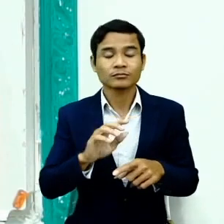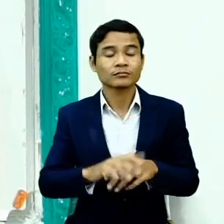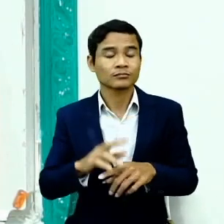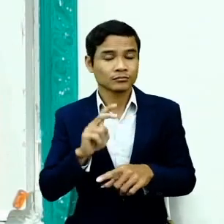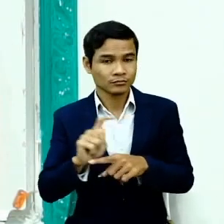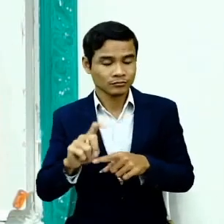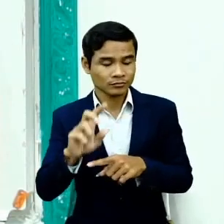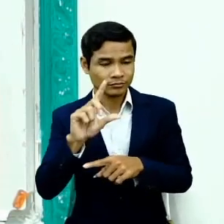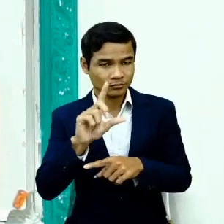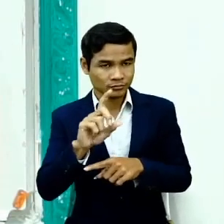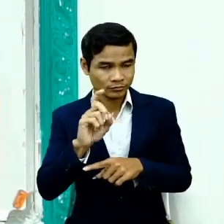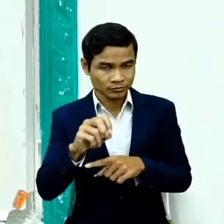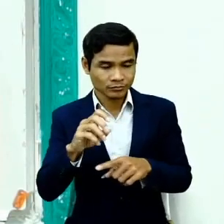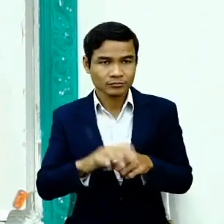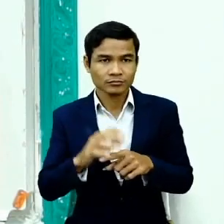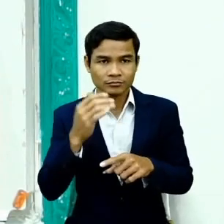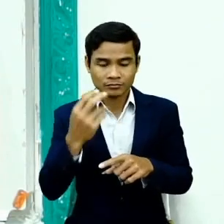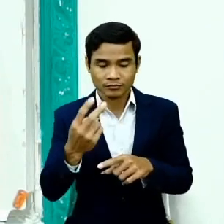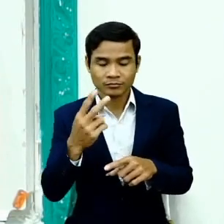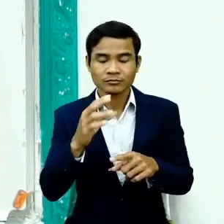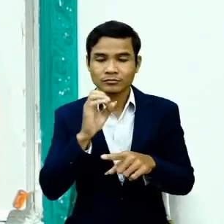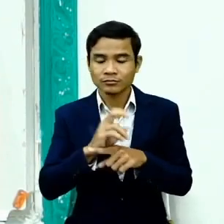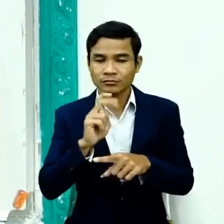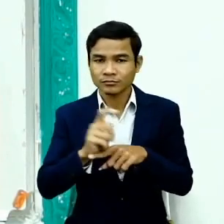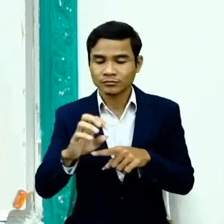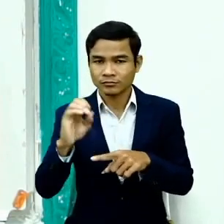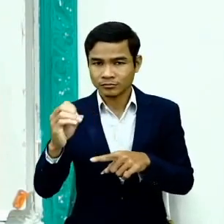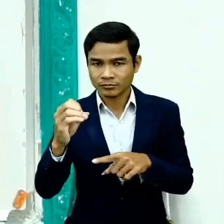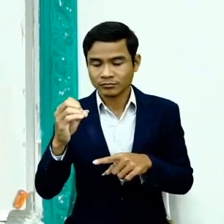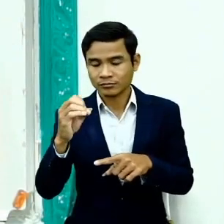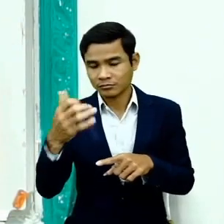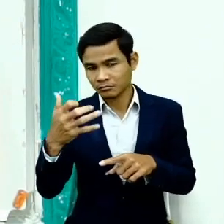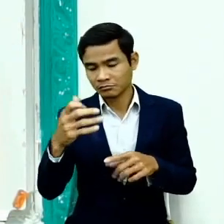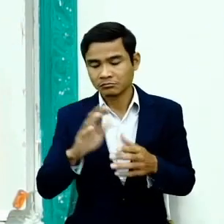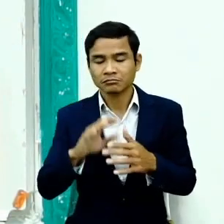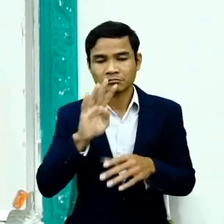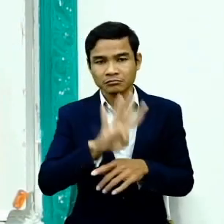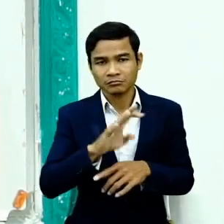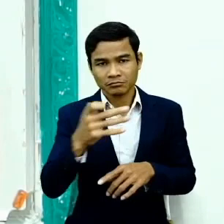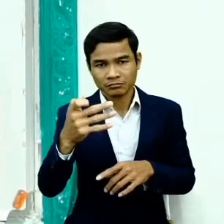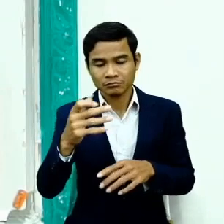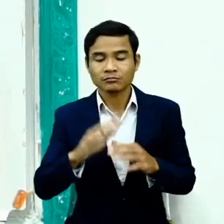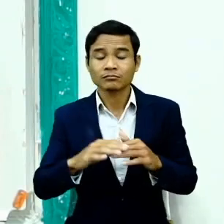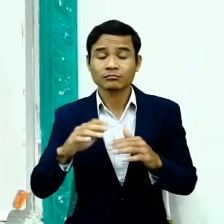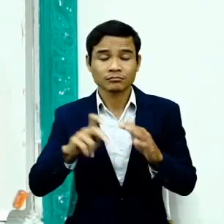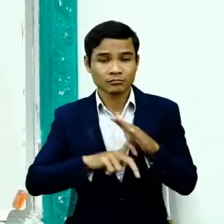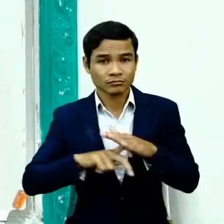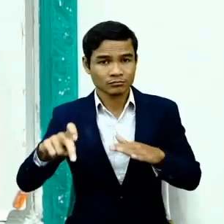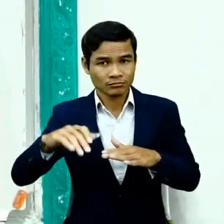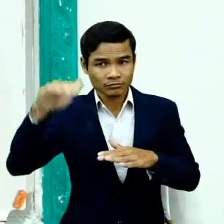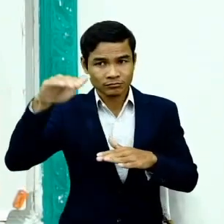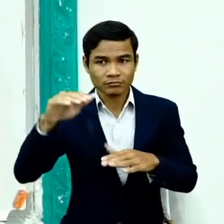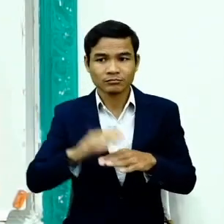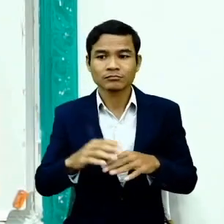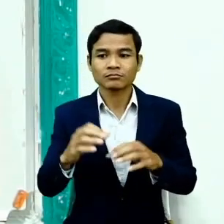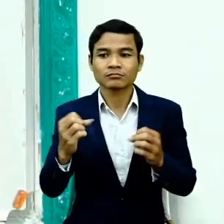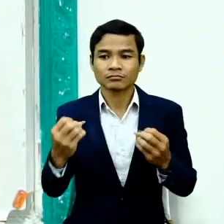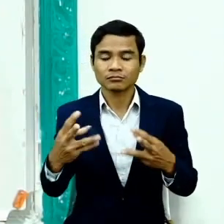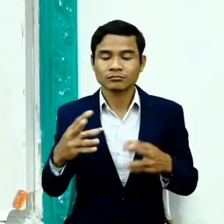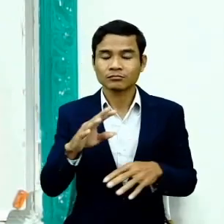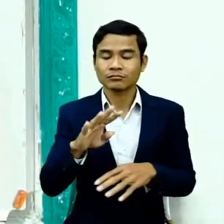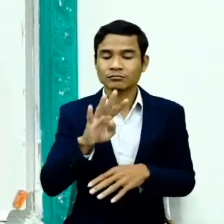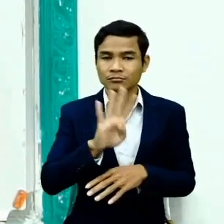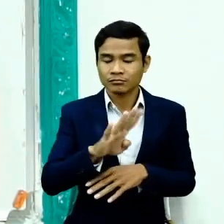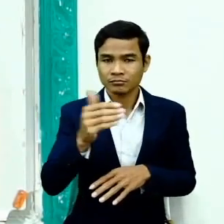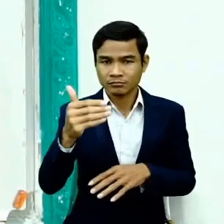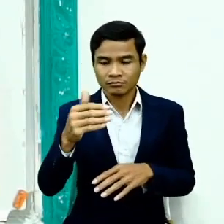đọc chân như mơ tờ lơ cái tổng riêng tổng riêng mình lịch bảm bầy chân sai sắp bảm bầy cứ dự bằng cốt chắc bằng cốt lang ta chia sai sắp bảm